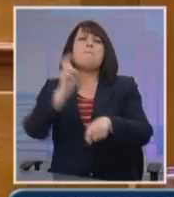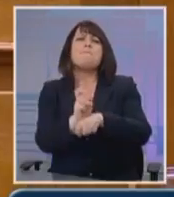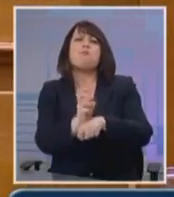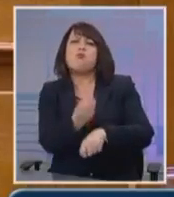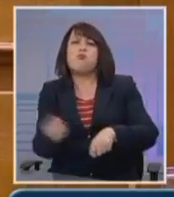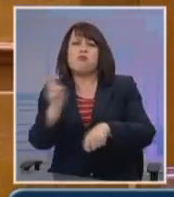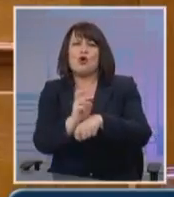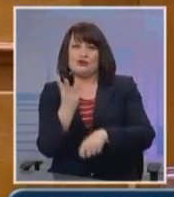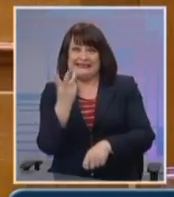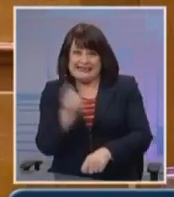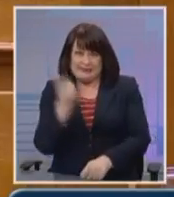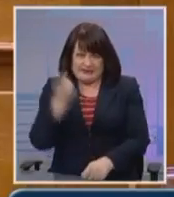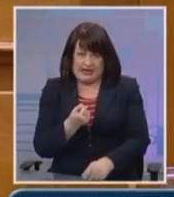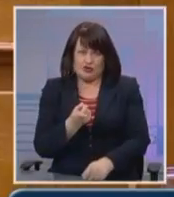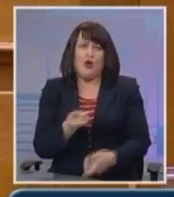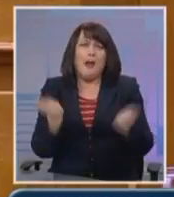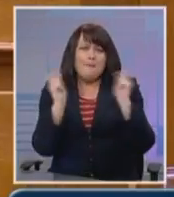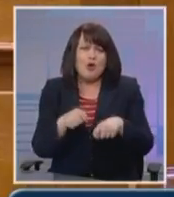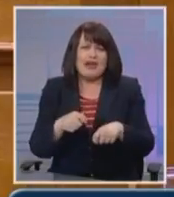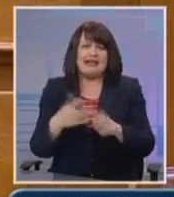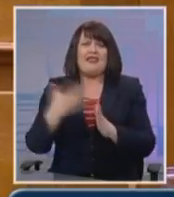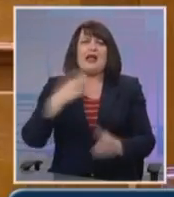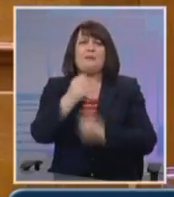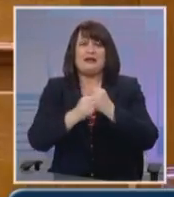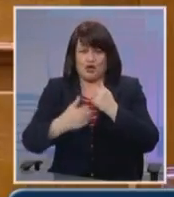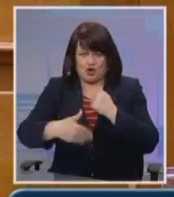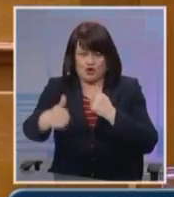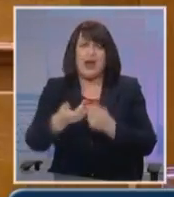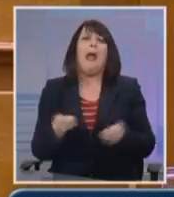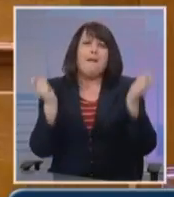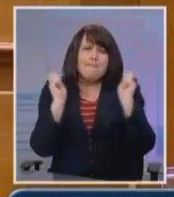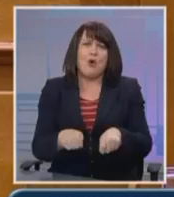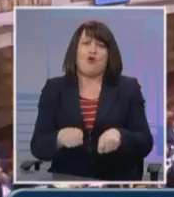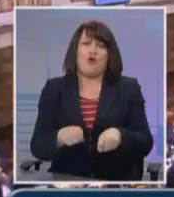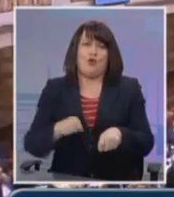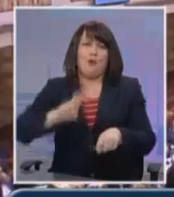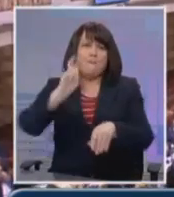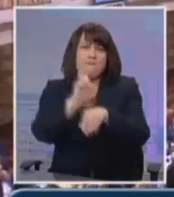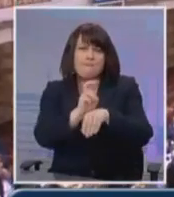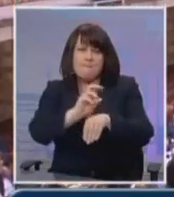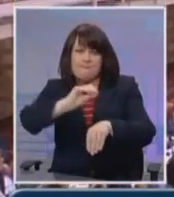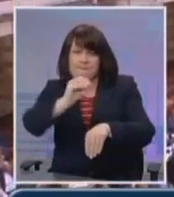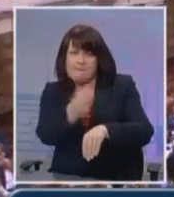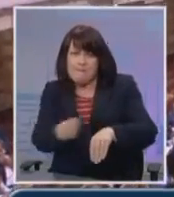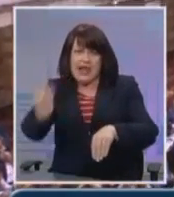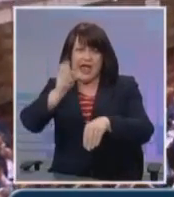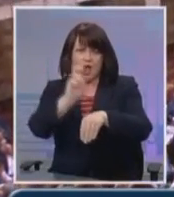πλεονάσματα της τάξης του 3,5% για τα επόμενα 15 χρόνια. Τέτοια πλεονάσματα είναι